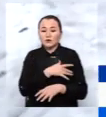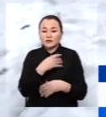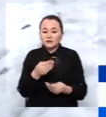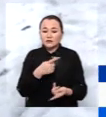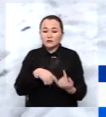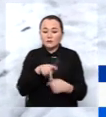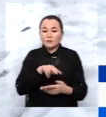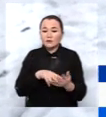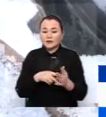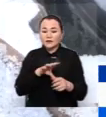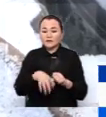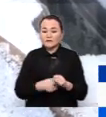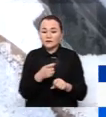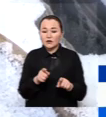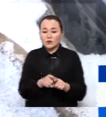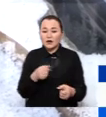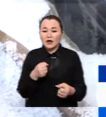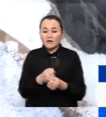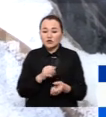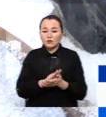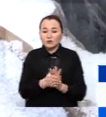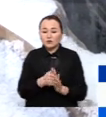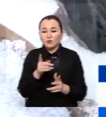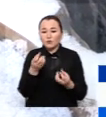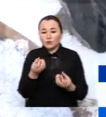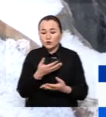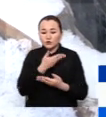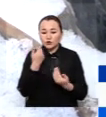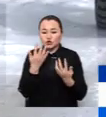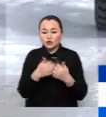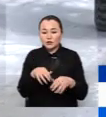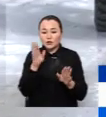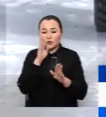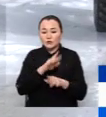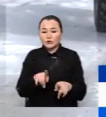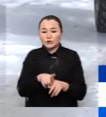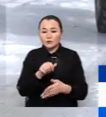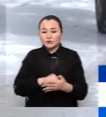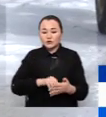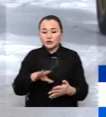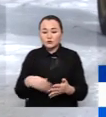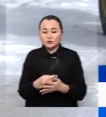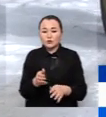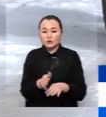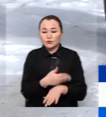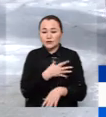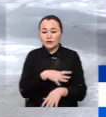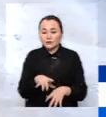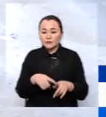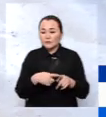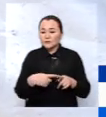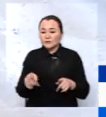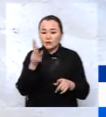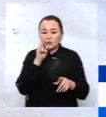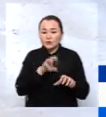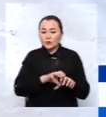было иметь план ликвидации такой аварийной ситуации, но его попросту нет, считают экологи, так как причину до сих пор не устранили. Протяженность